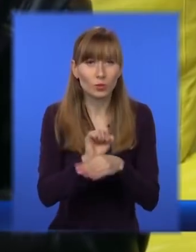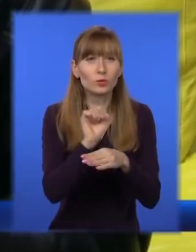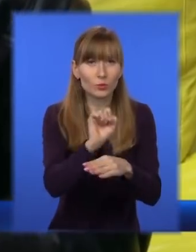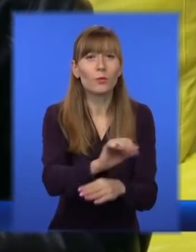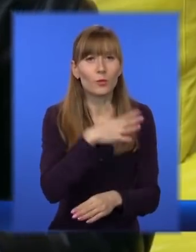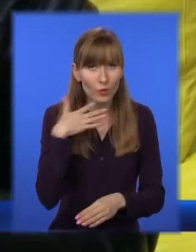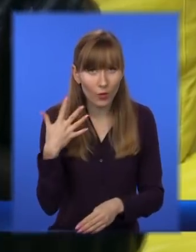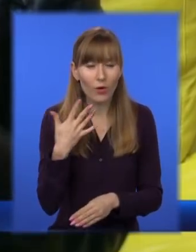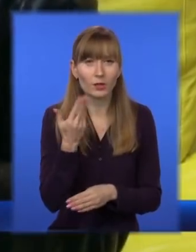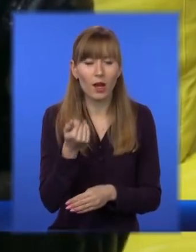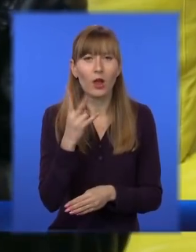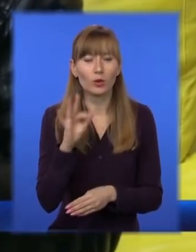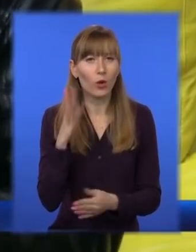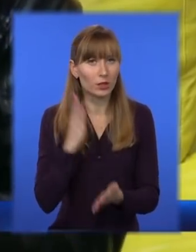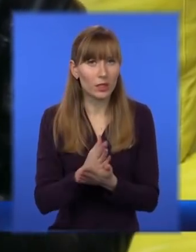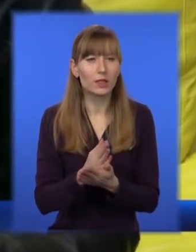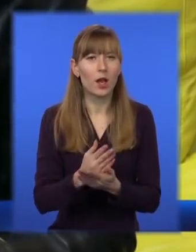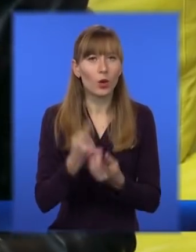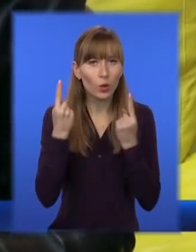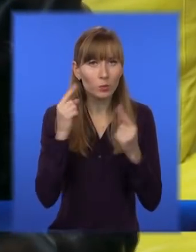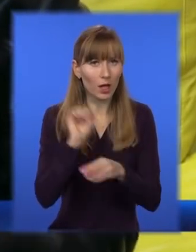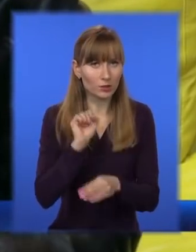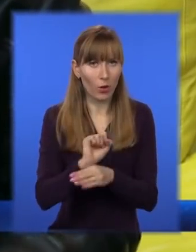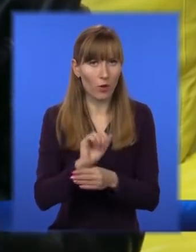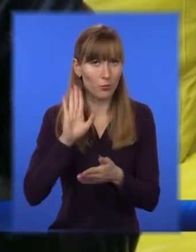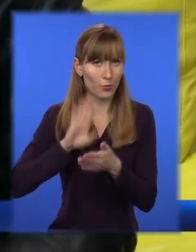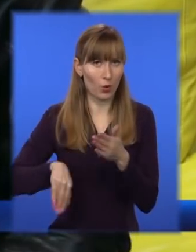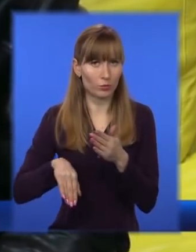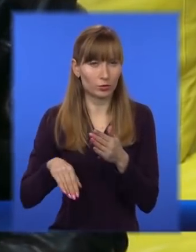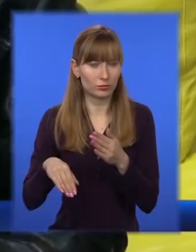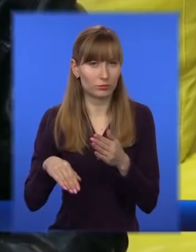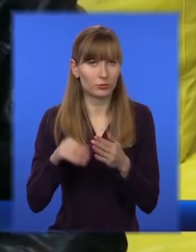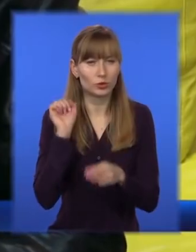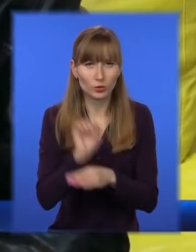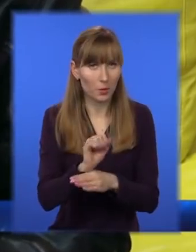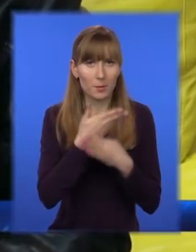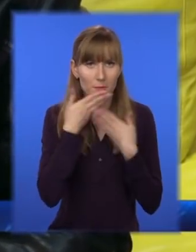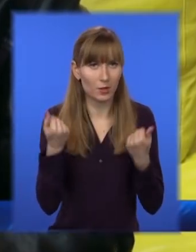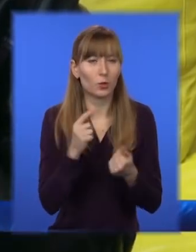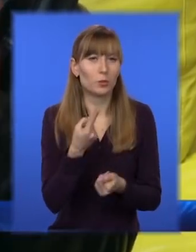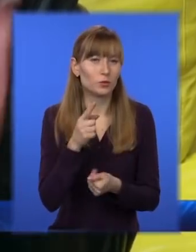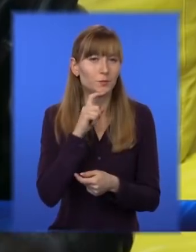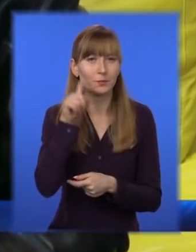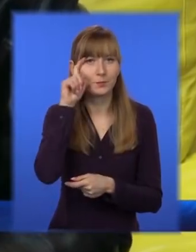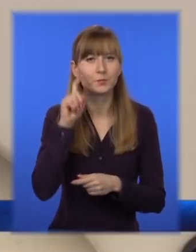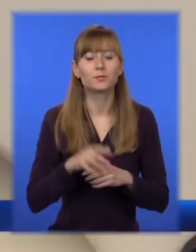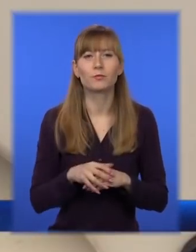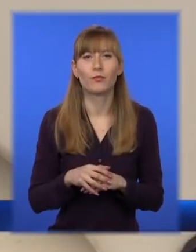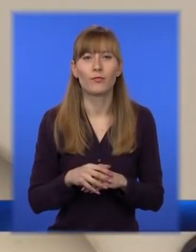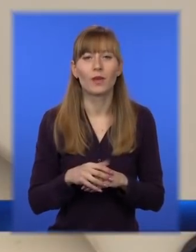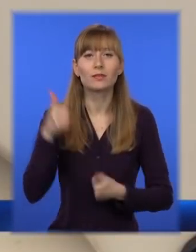везде останавливается, да, но некоторые большие и популярные у людей остановки почему-то маршрут номер 302 это